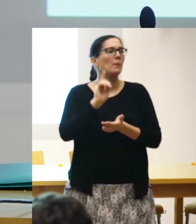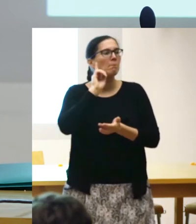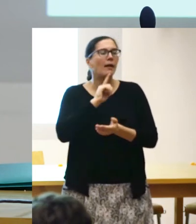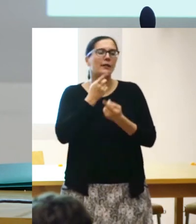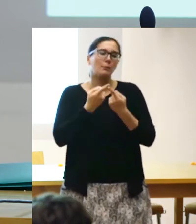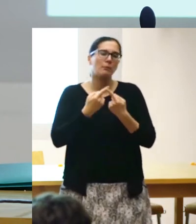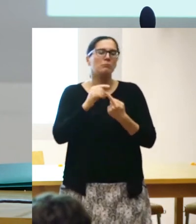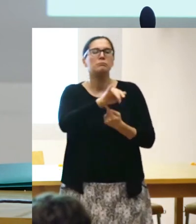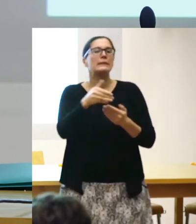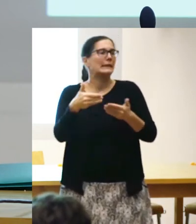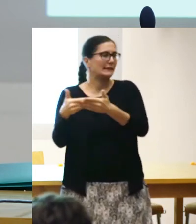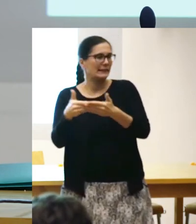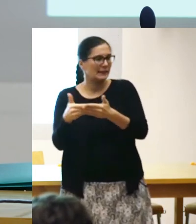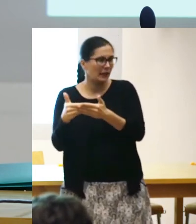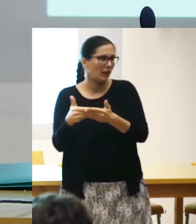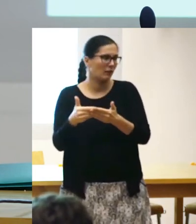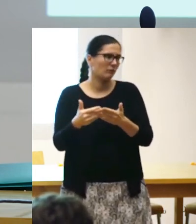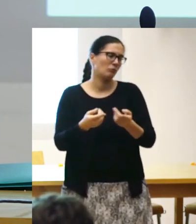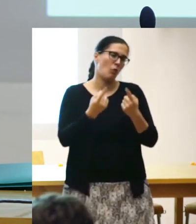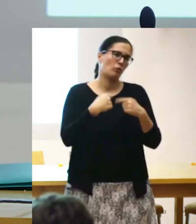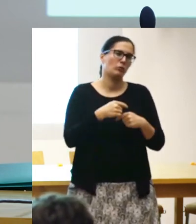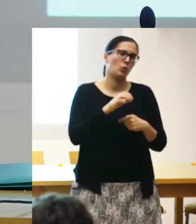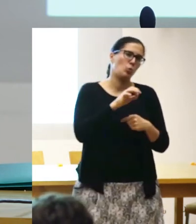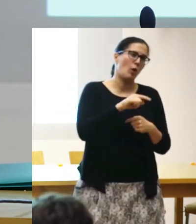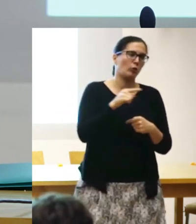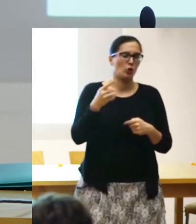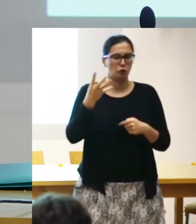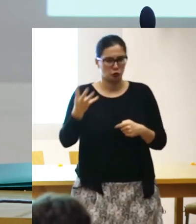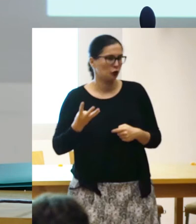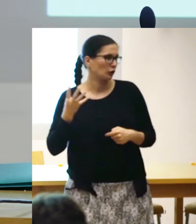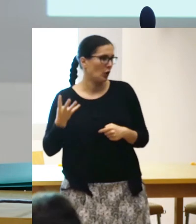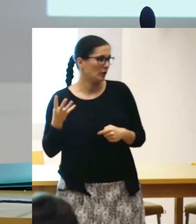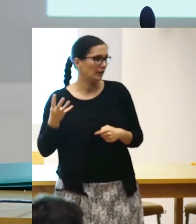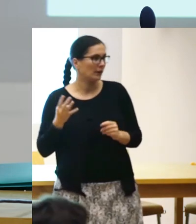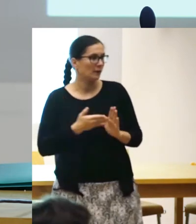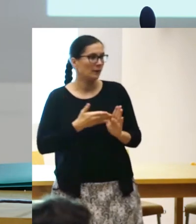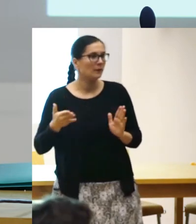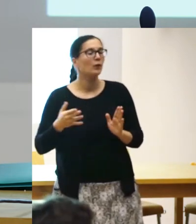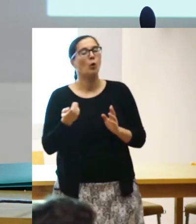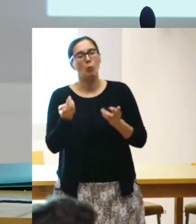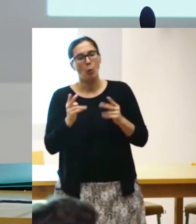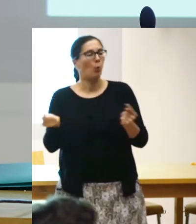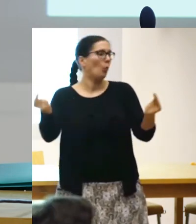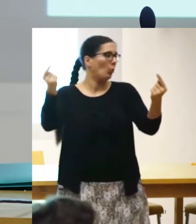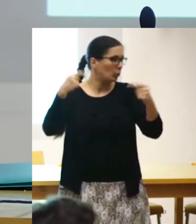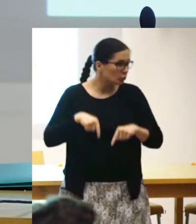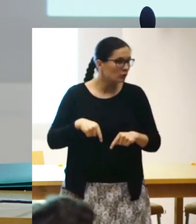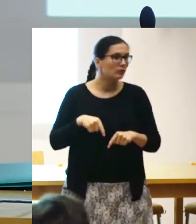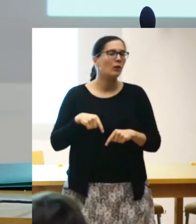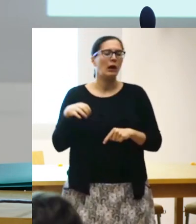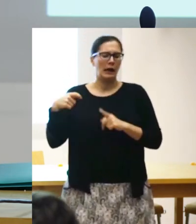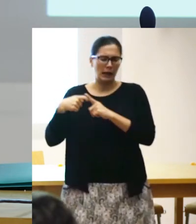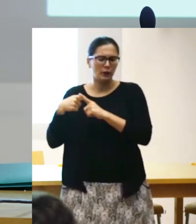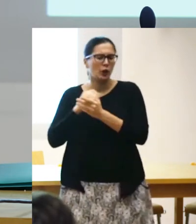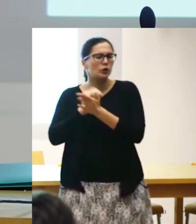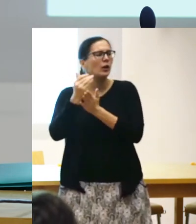starými dětmi, plus minus od asi 0 do 4 let, kteří tam můžou přijít. Kateřina pro ně připravuje nějaký